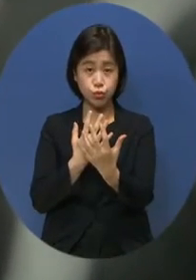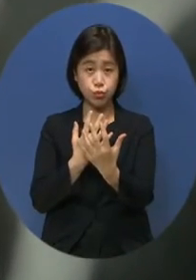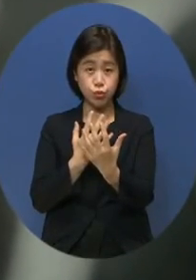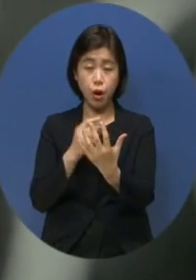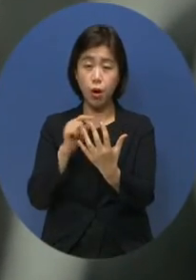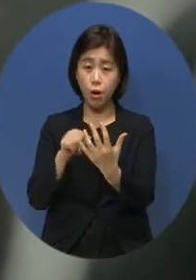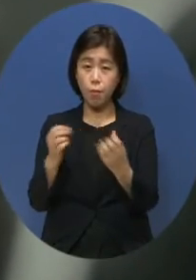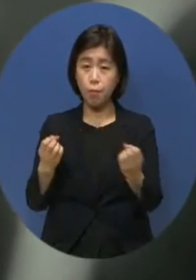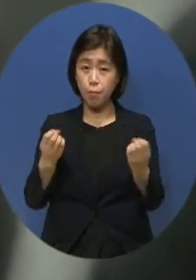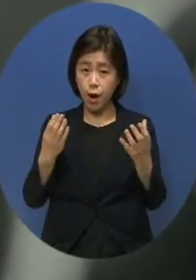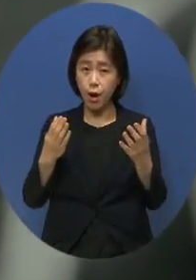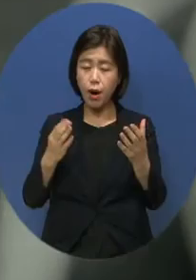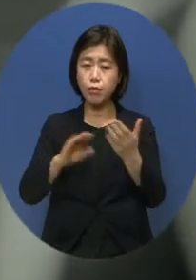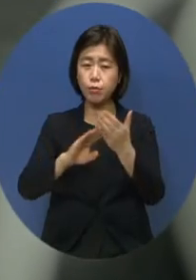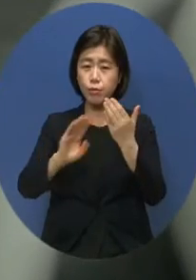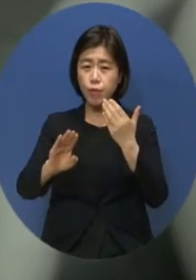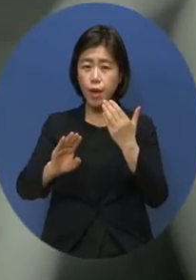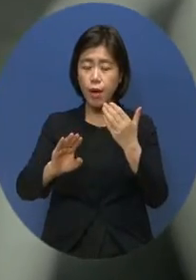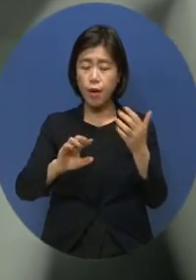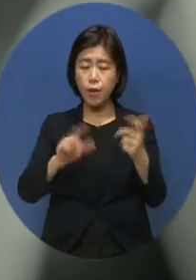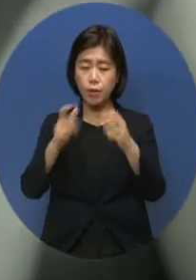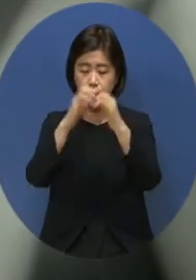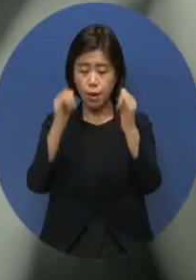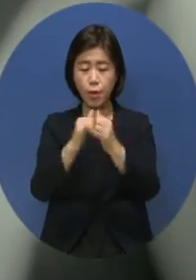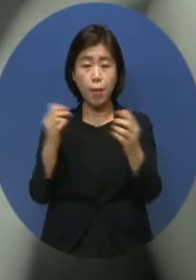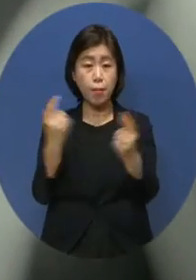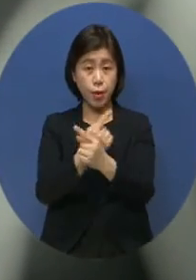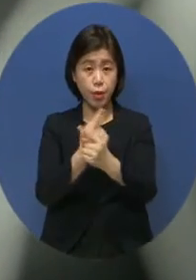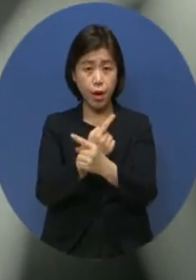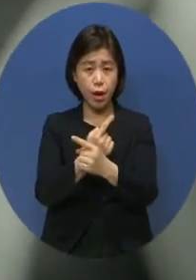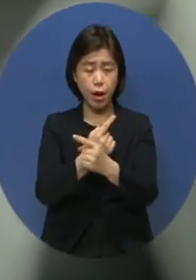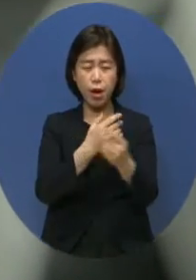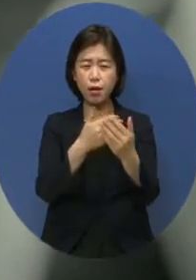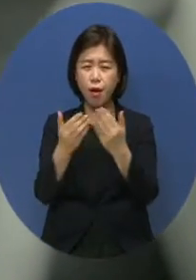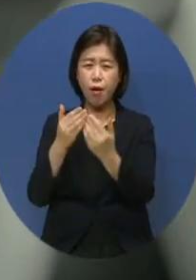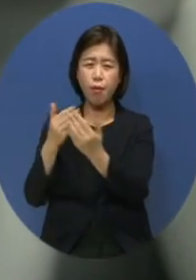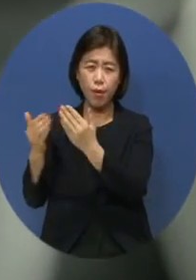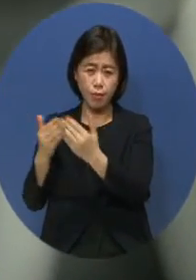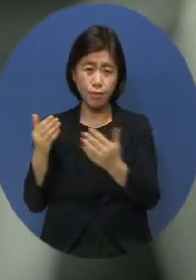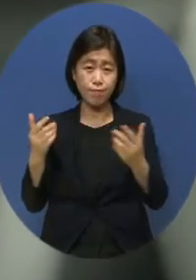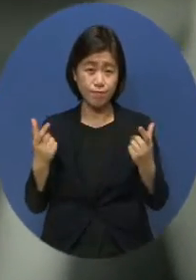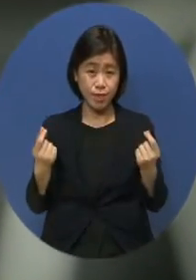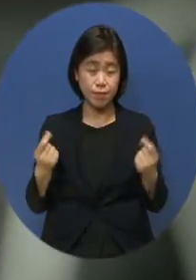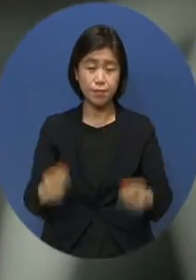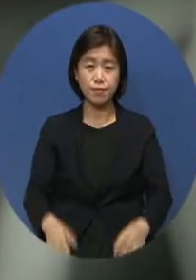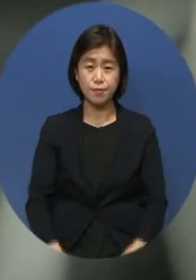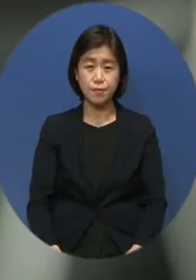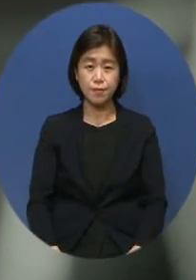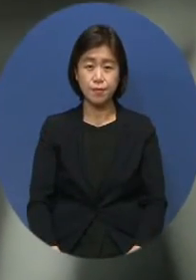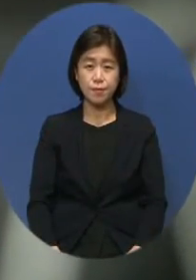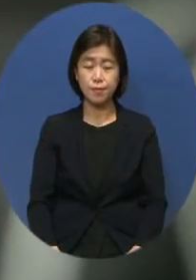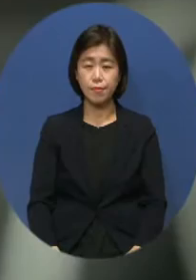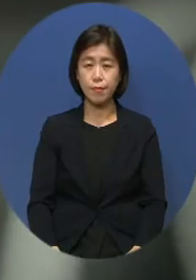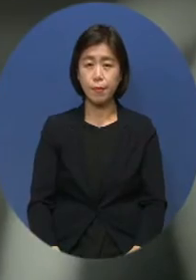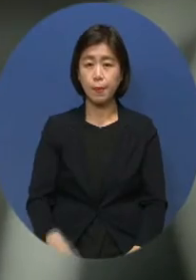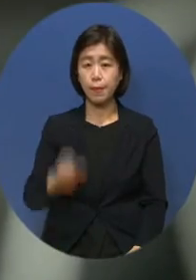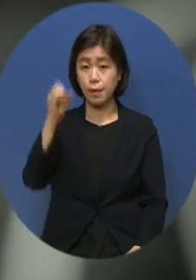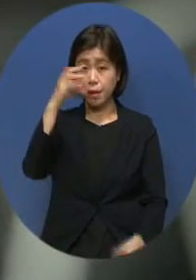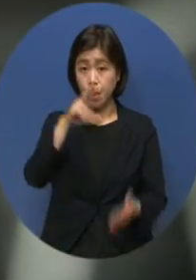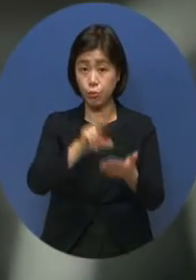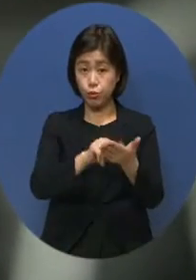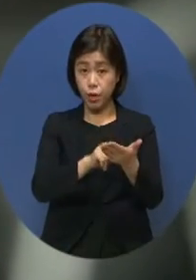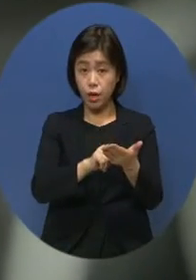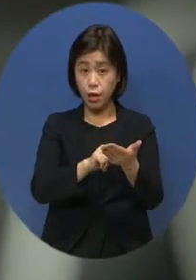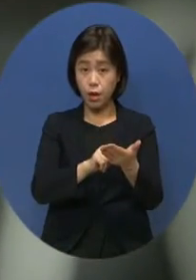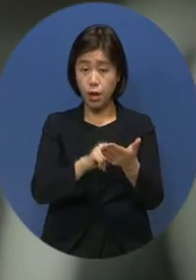그게 변화의 에너지였던 중요한 이유 중에 하나는 단순히 어떤 권력에서의 어떤 부패나 이 문제와도